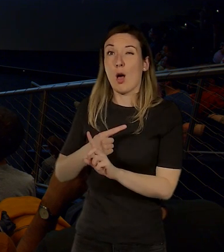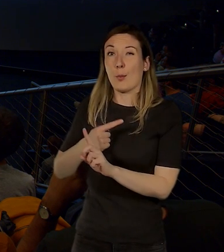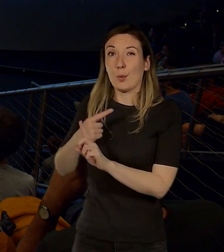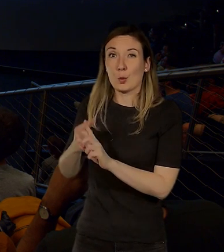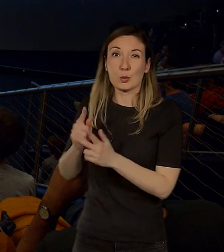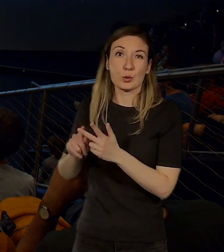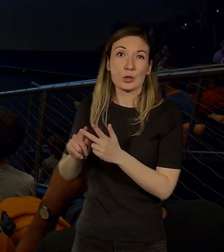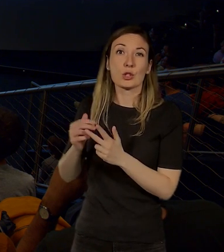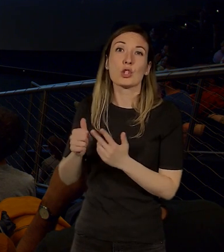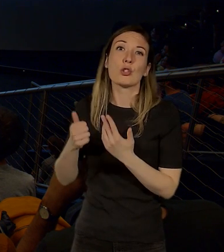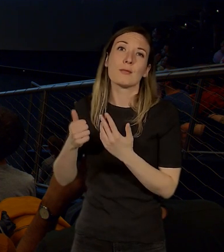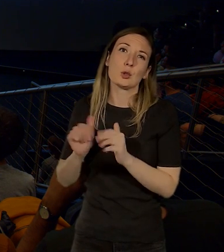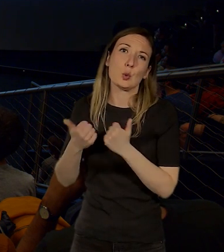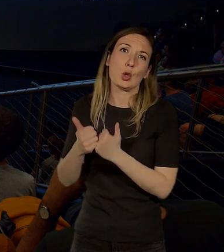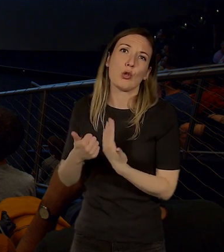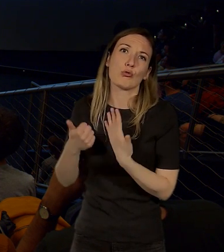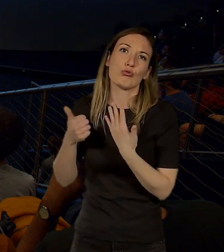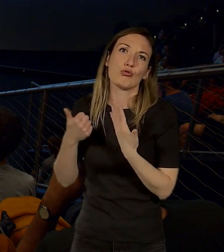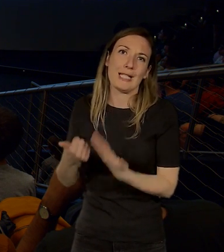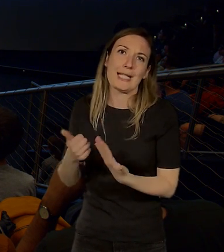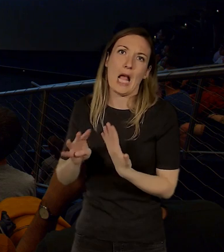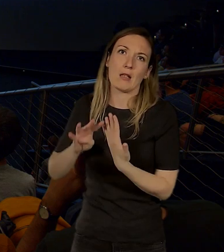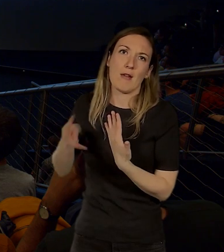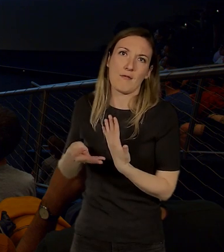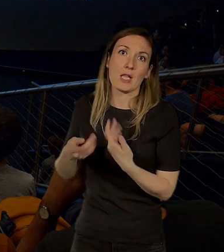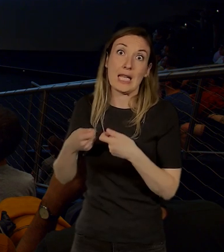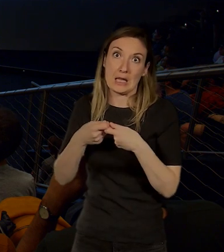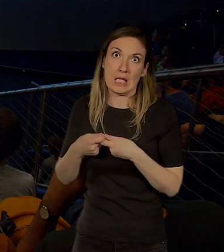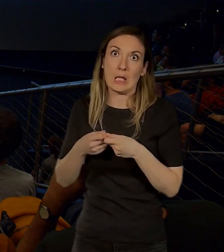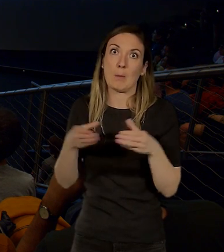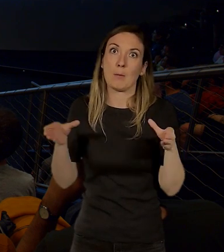v A69. Velmi kvalifikovaný tým, který potom